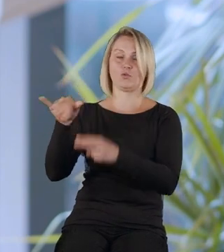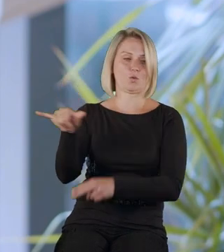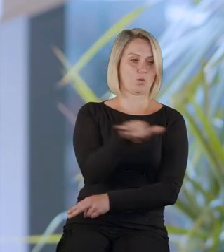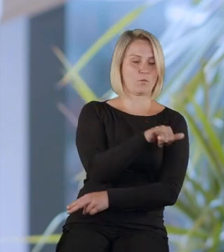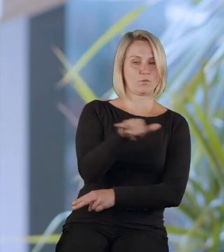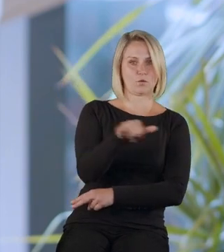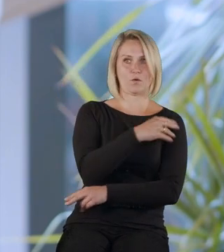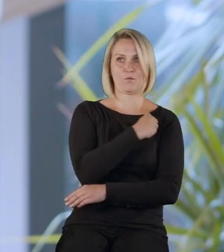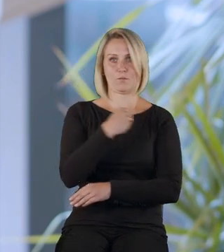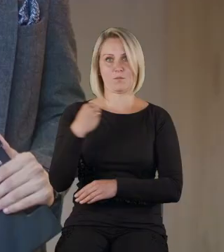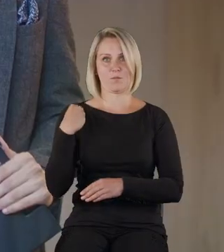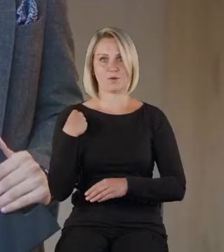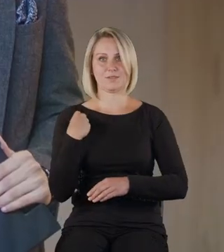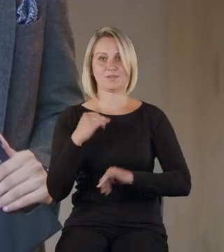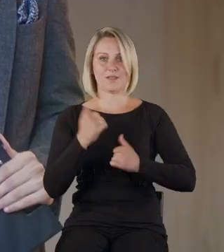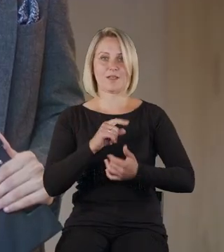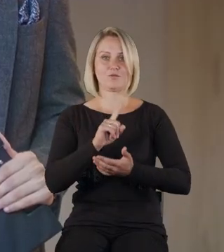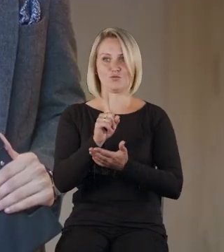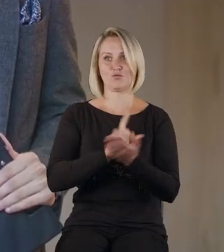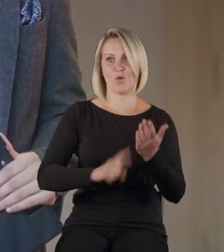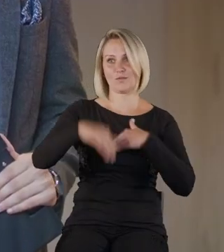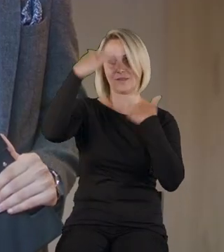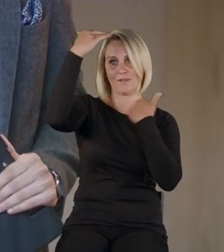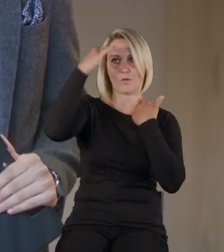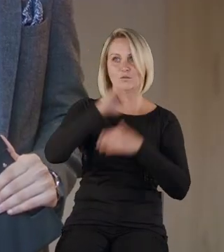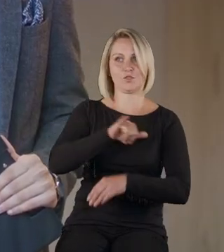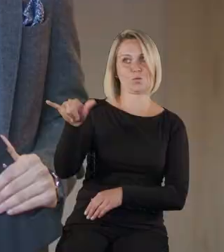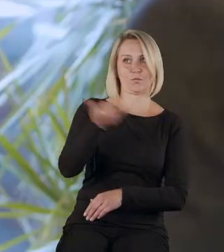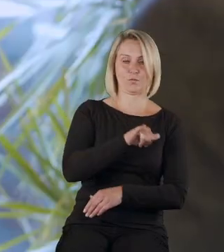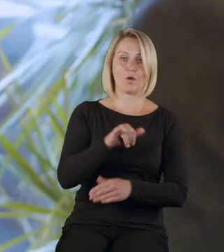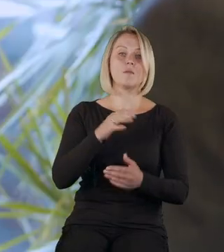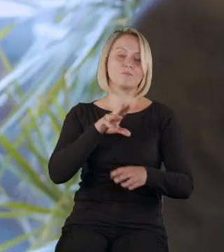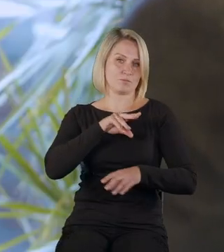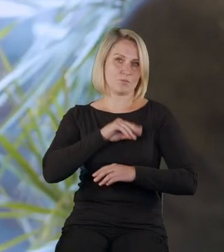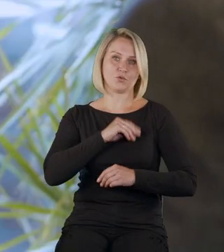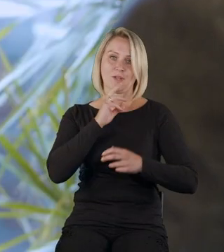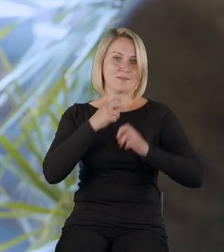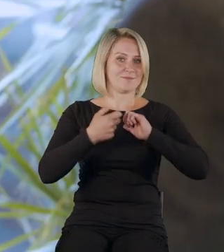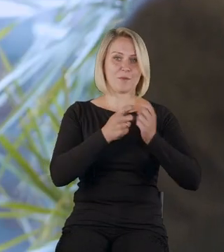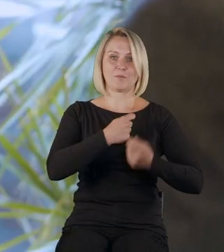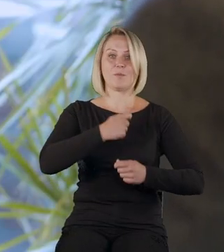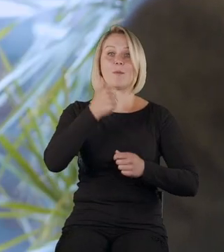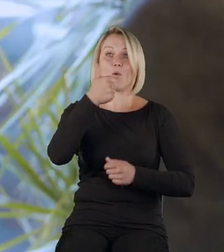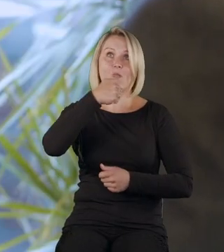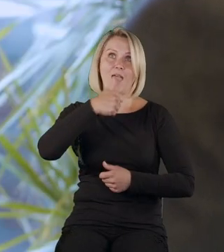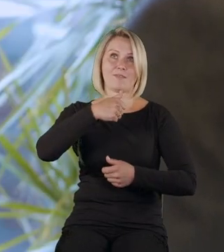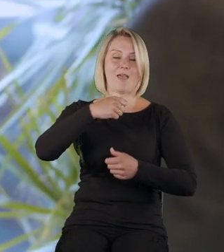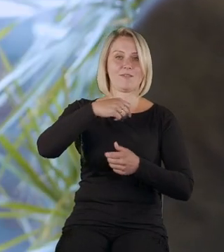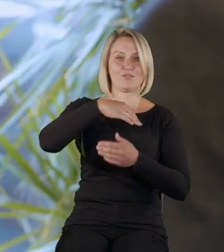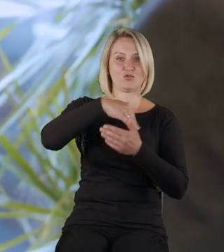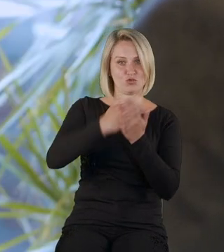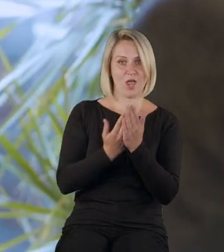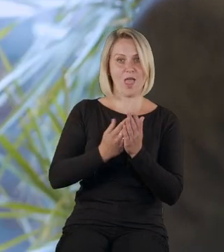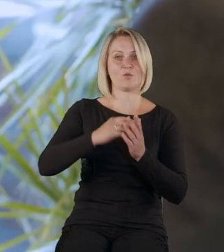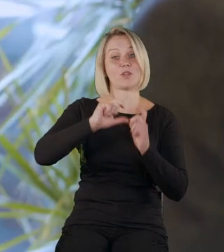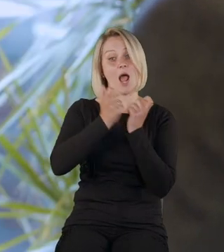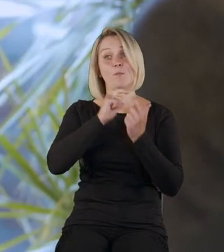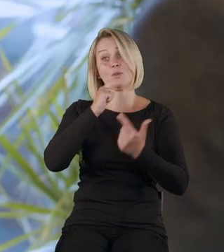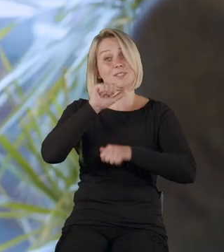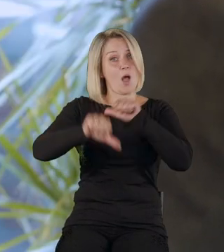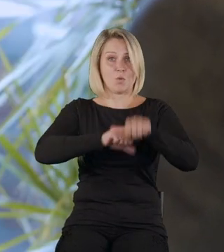studiami na Uniwersytecie Śląskim w Katowicach. Także jak najbardziej odbycie jednego semestru bądź całego